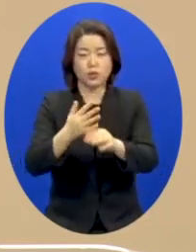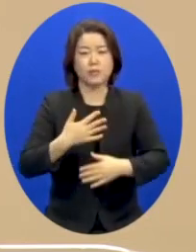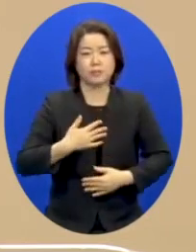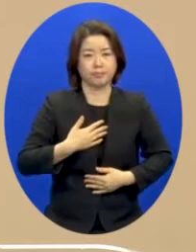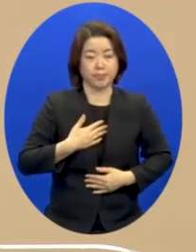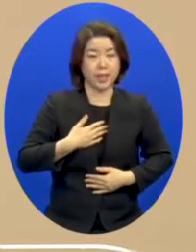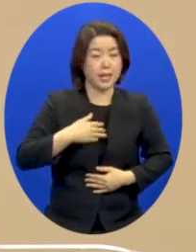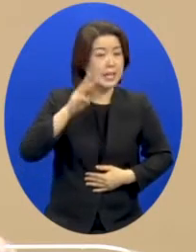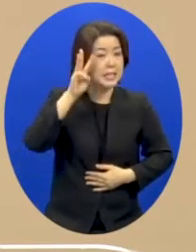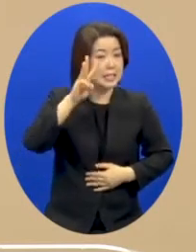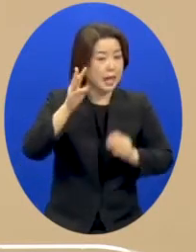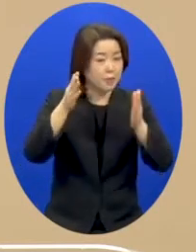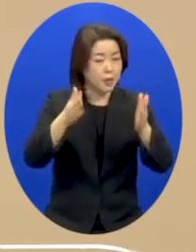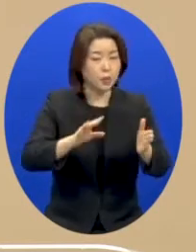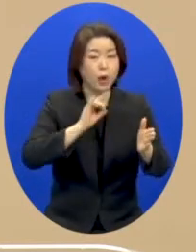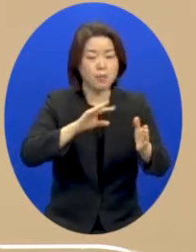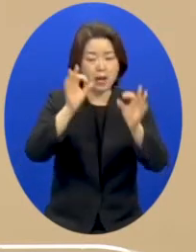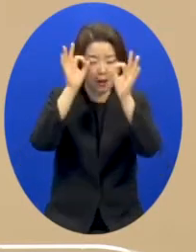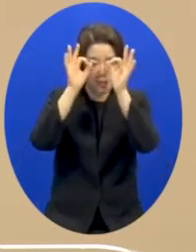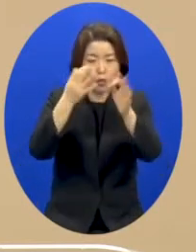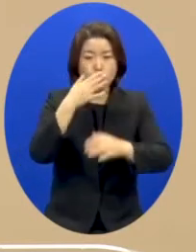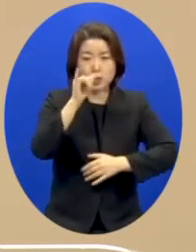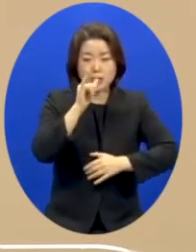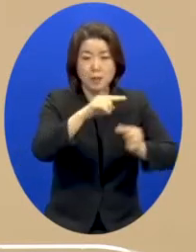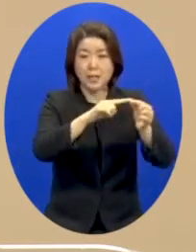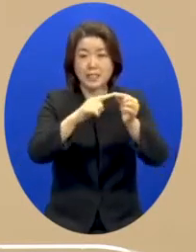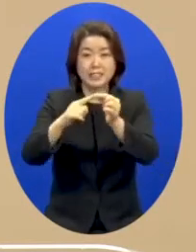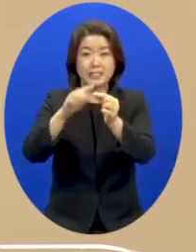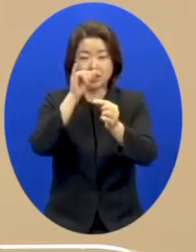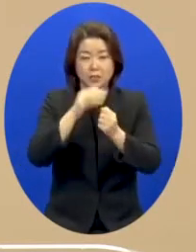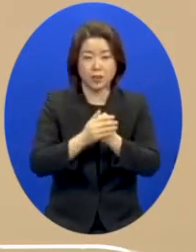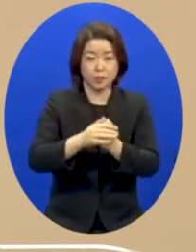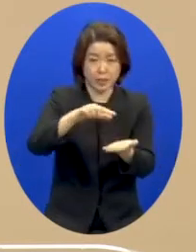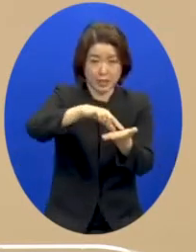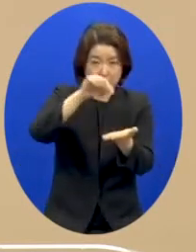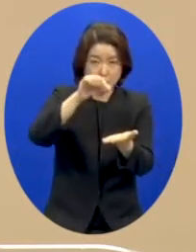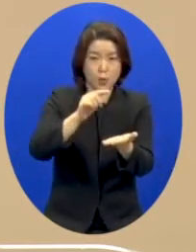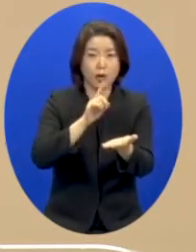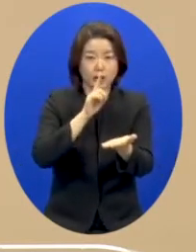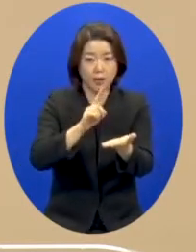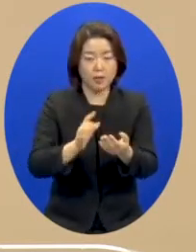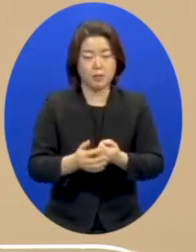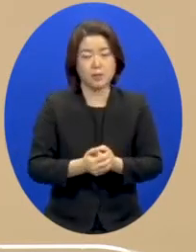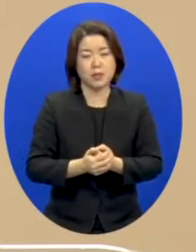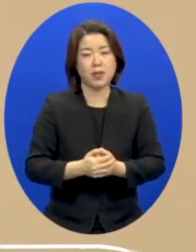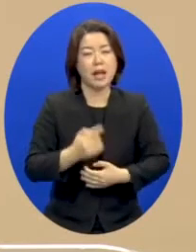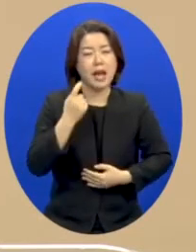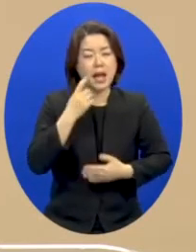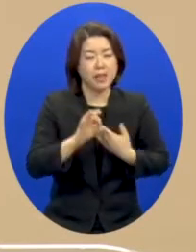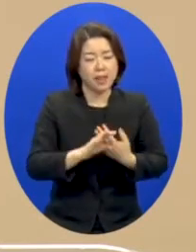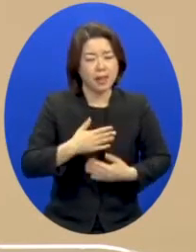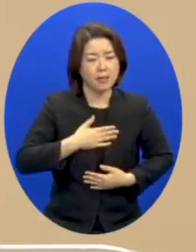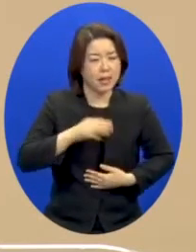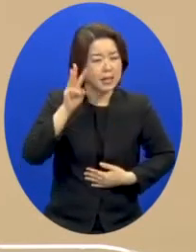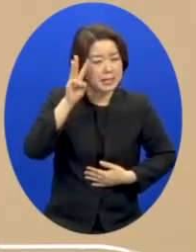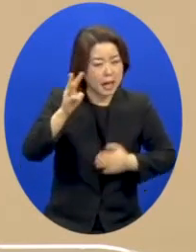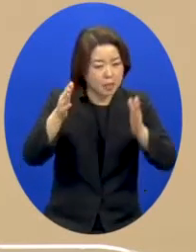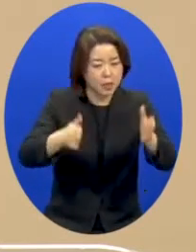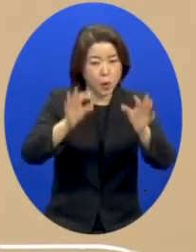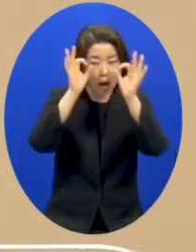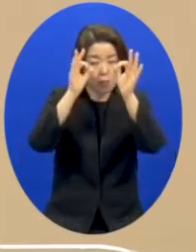볼 수 있다면 이라는 글이 있습니다. 그 글 내용을 요약하면 이렇습니다. 만약 내가 사흘을 볼 수